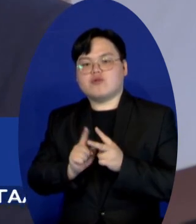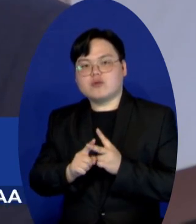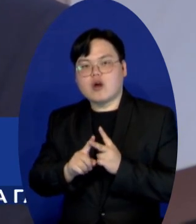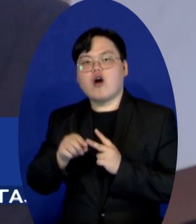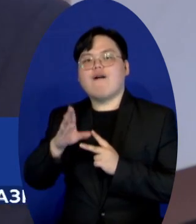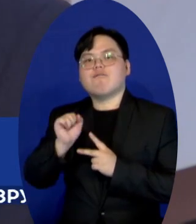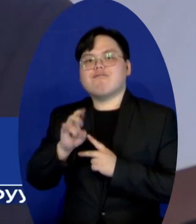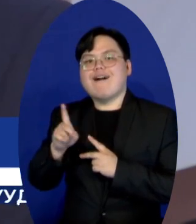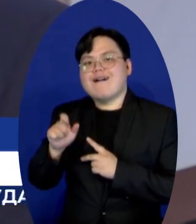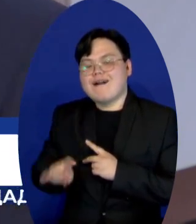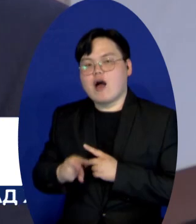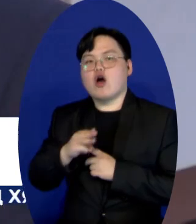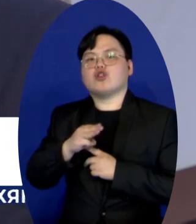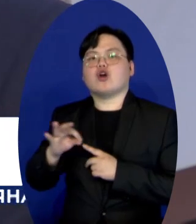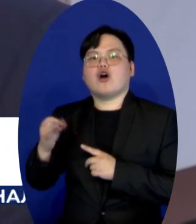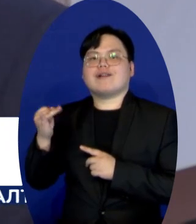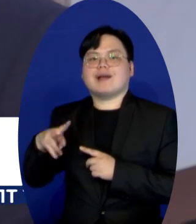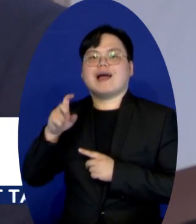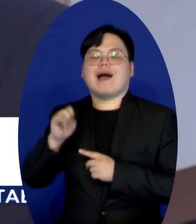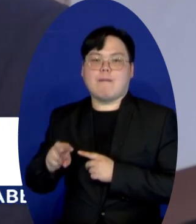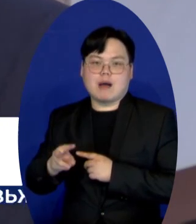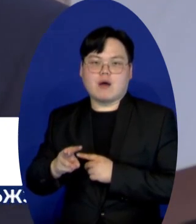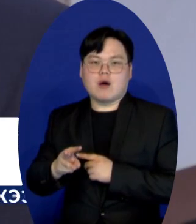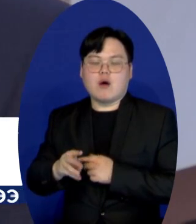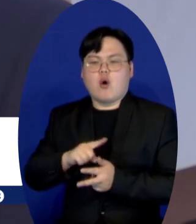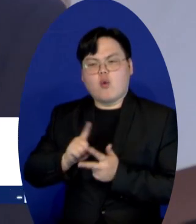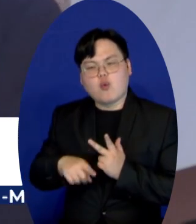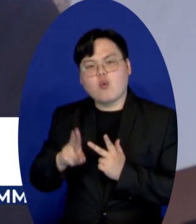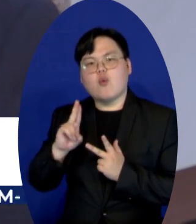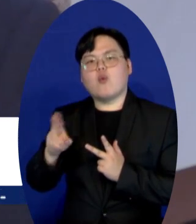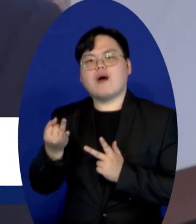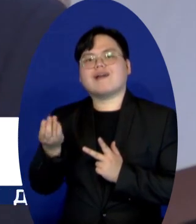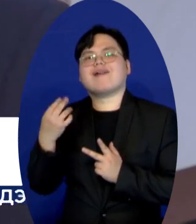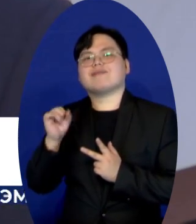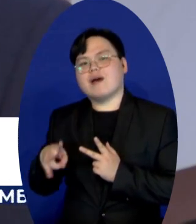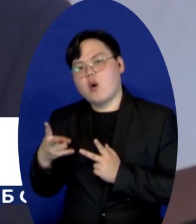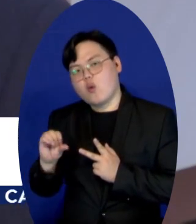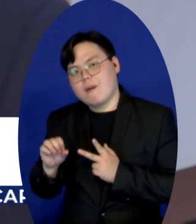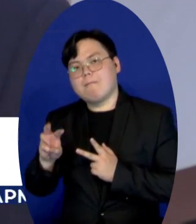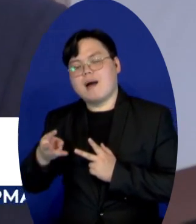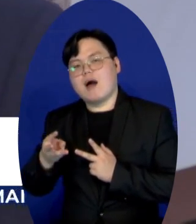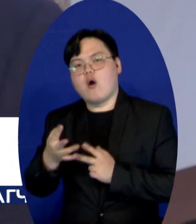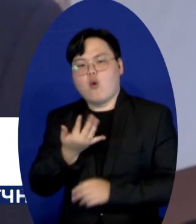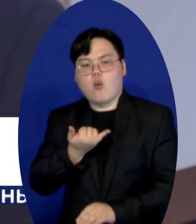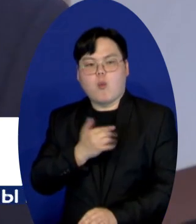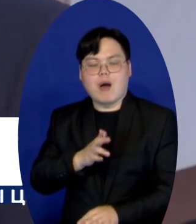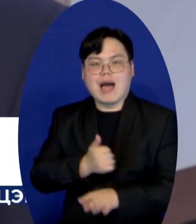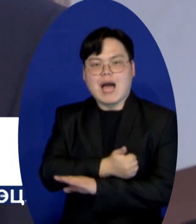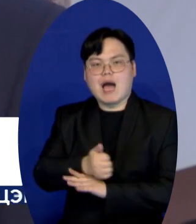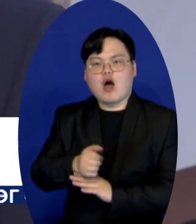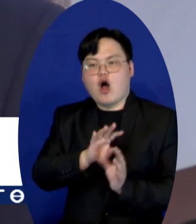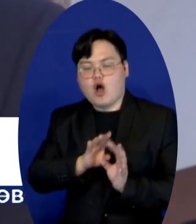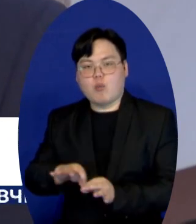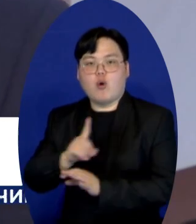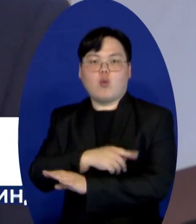байх магадлал бас их өндөр. Тэгээ бүр их сурж яних хол Кеданы үегээд ингээд 3 цаг үе тооллыг хамарсан. Нийслэл аялал жуулчлалтай маш их холбоотой. Үрдүн